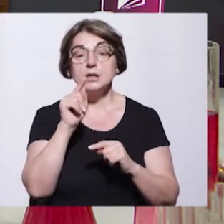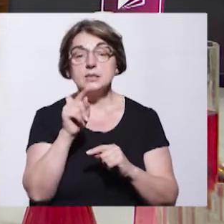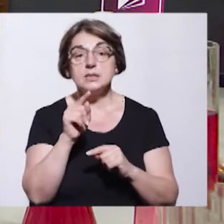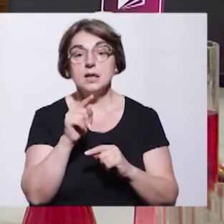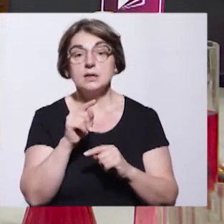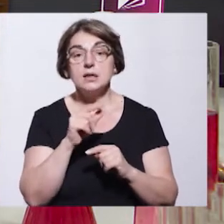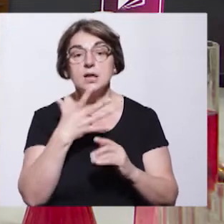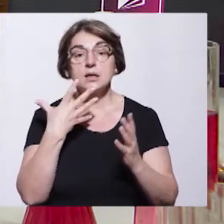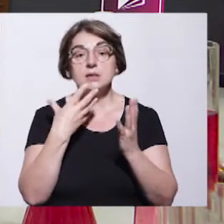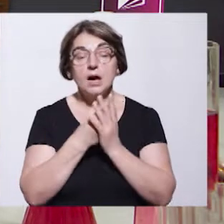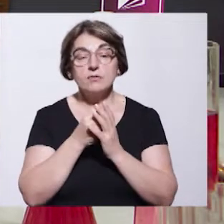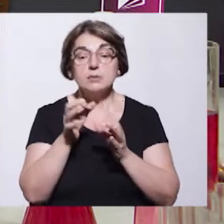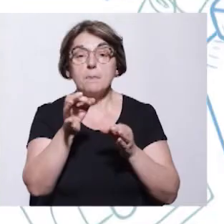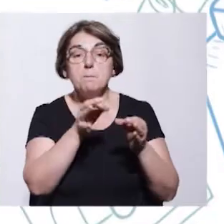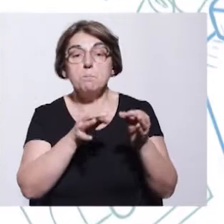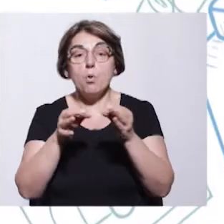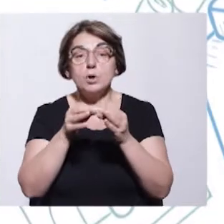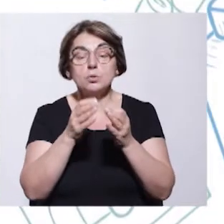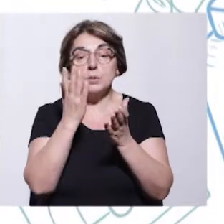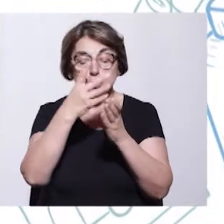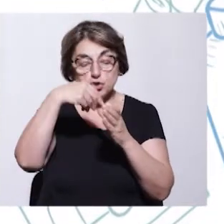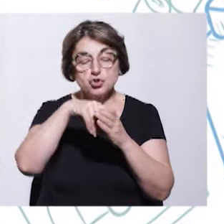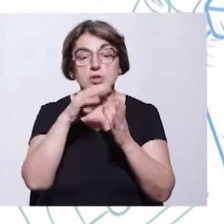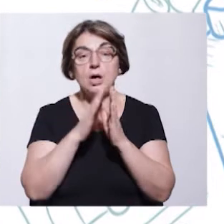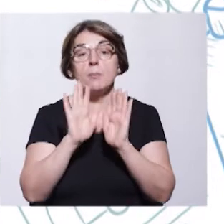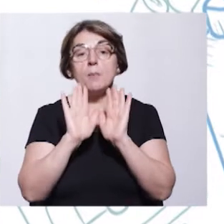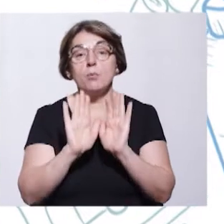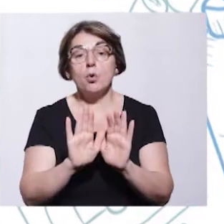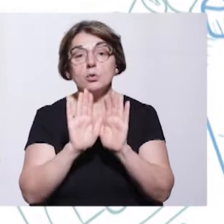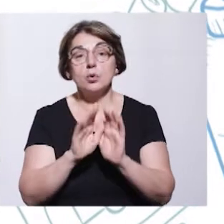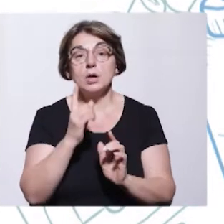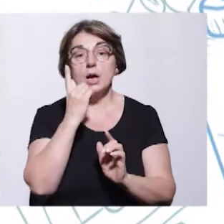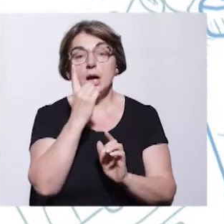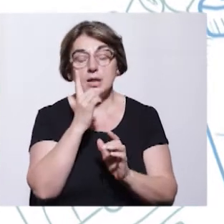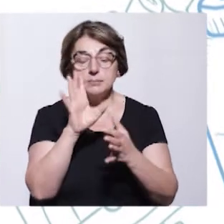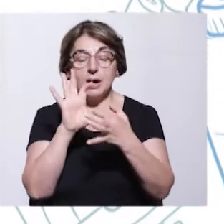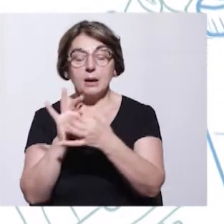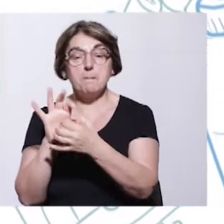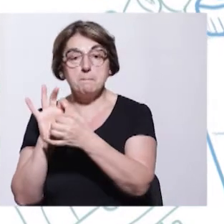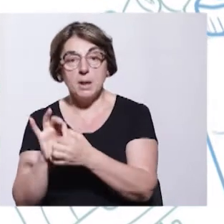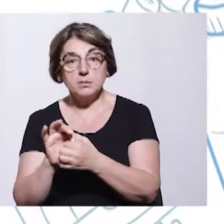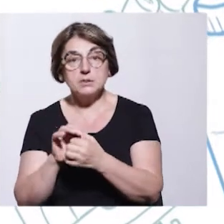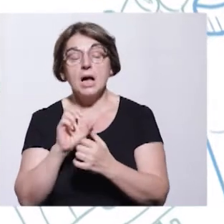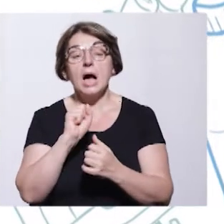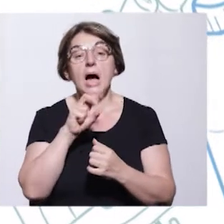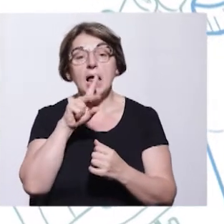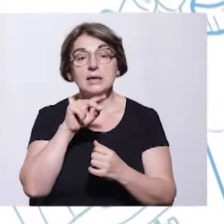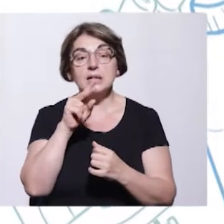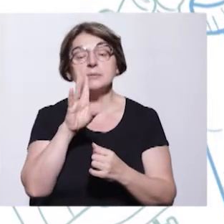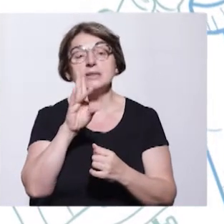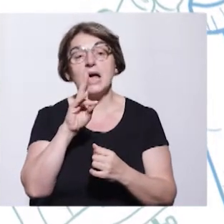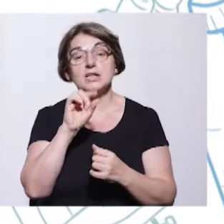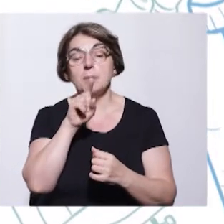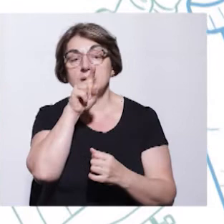ისინი თავიანთ მოლეკულაში მოიცავენ მხოლოდ და მხოლოდ ერთ მაგმებს და ალკანებში